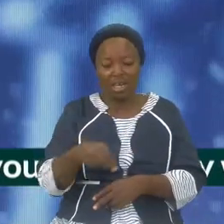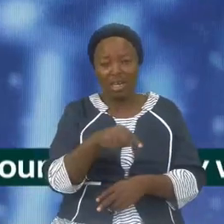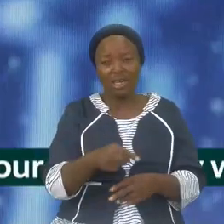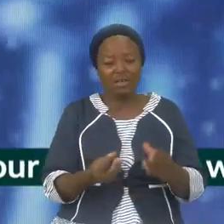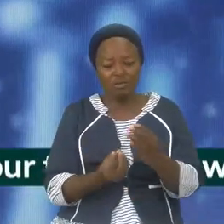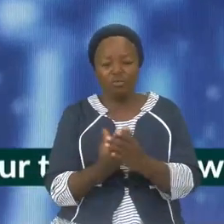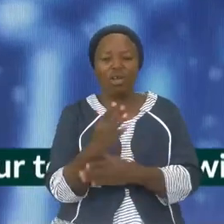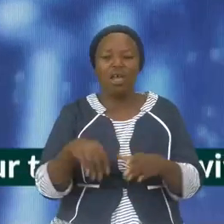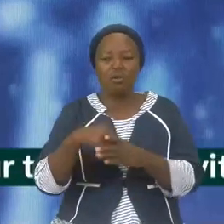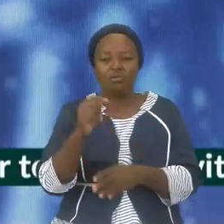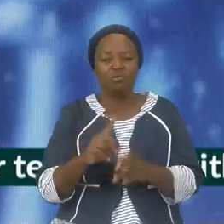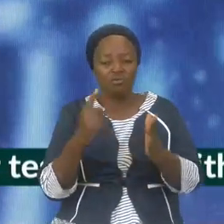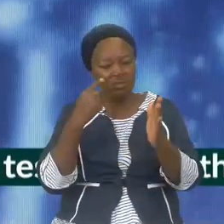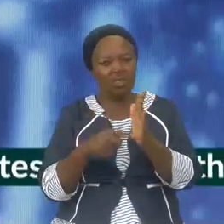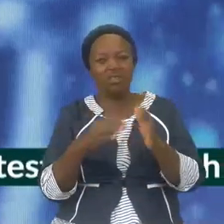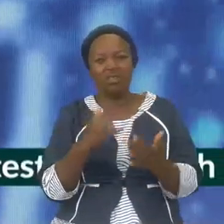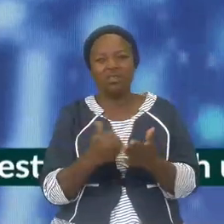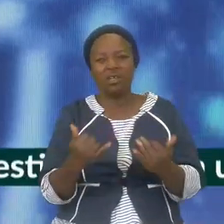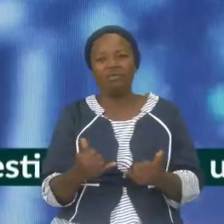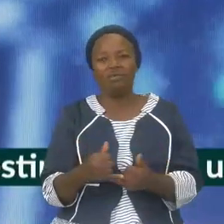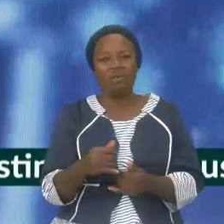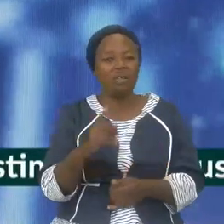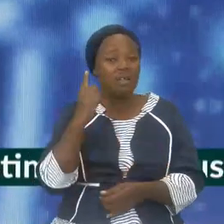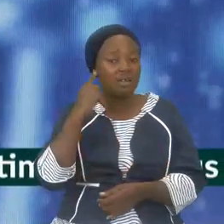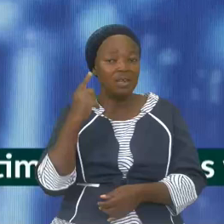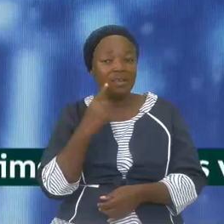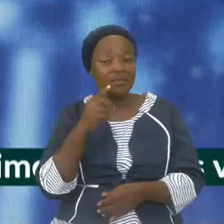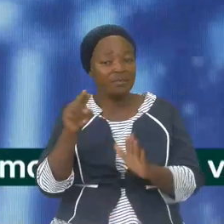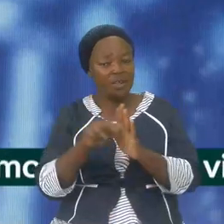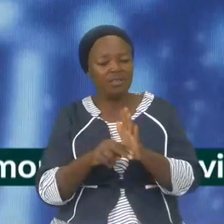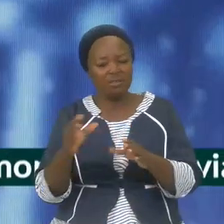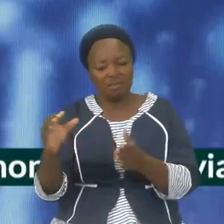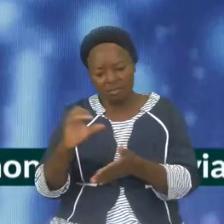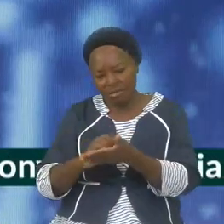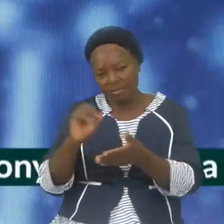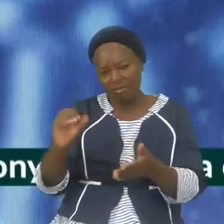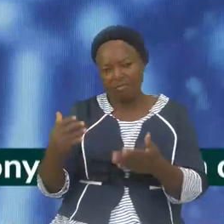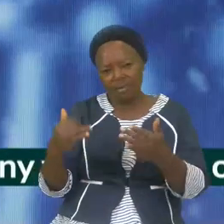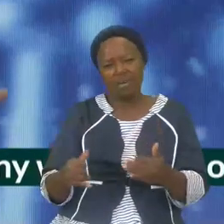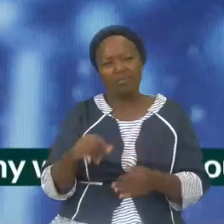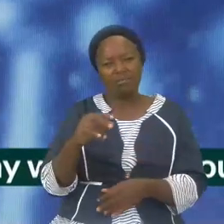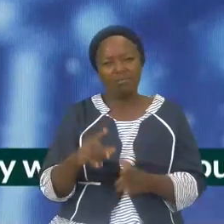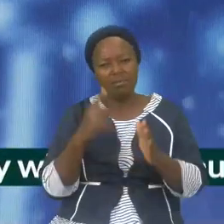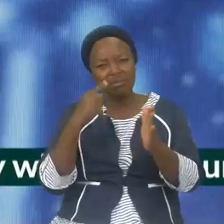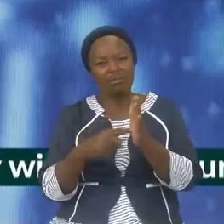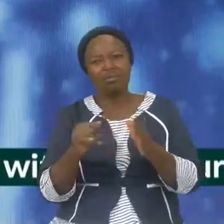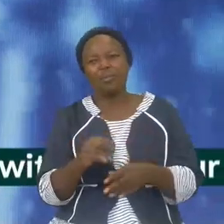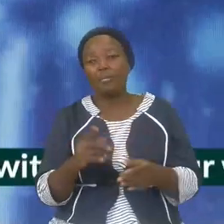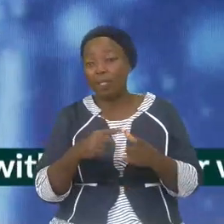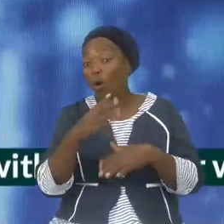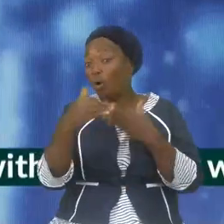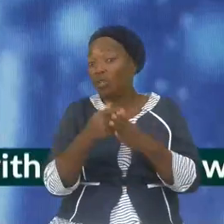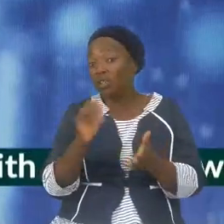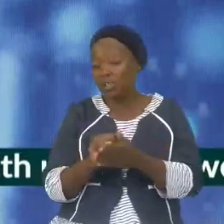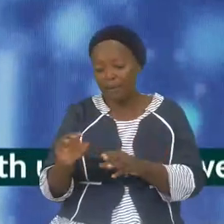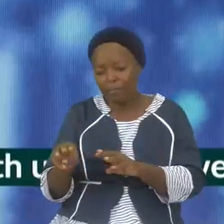La jambe courte se rallonge, examinez-vous. La surdité est ôtée, examinez-vous. Et toutes